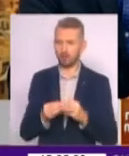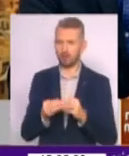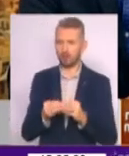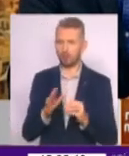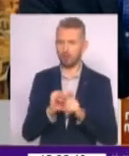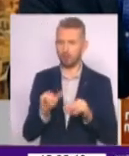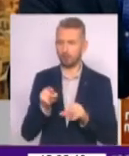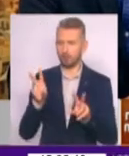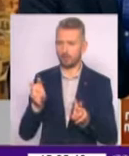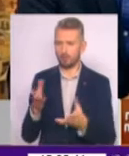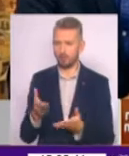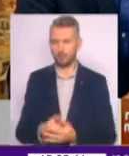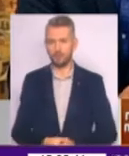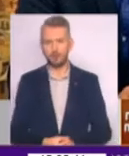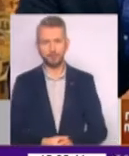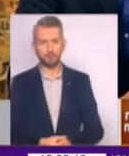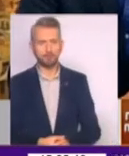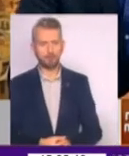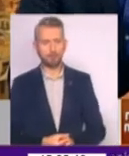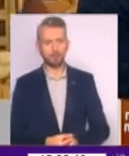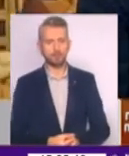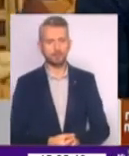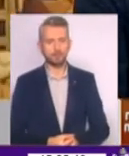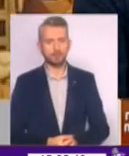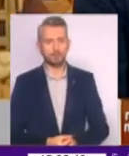розвитку цієї теми? Прошу. Ну,